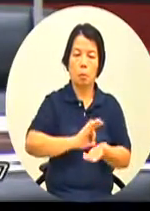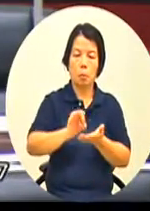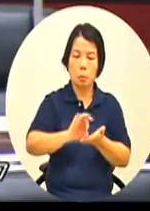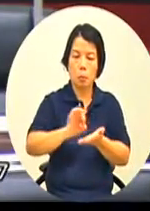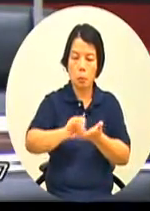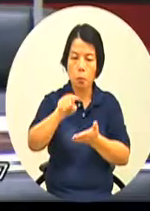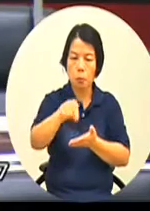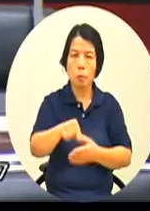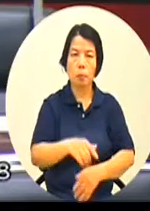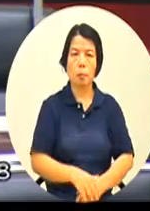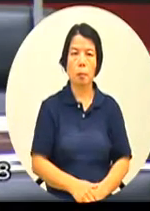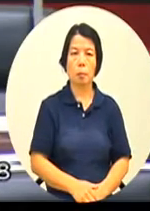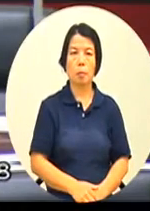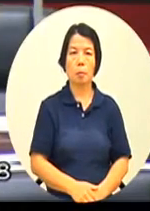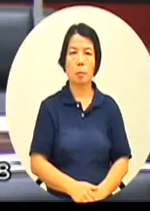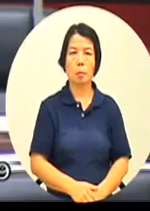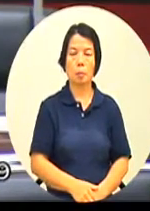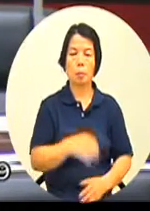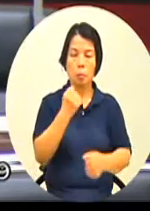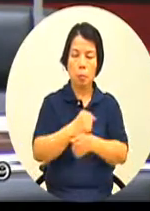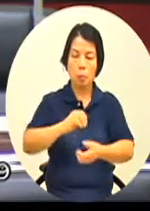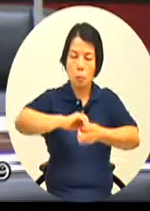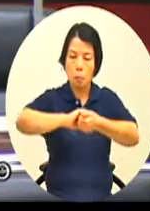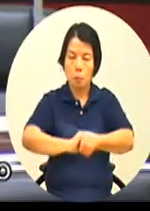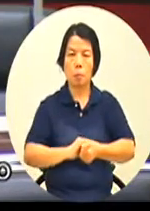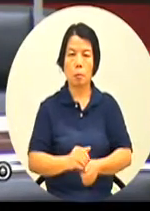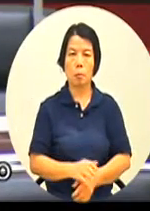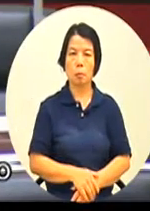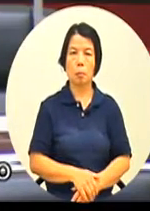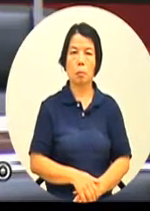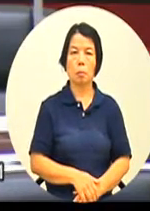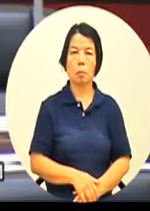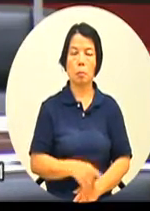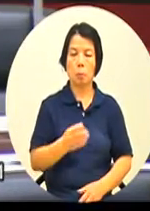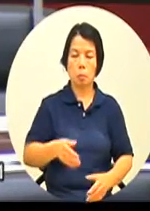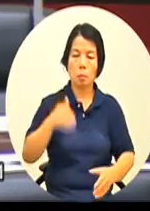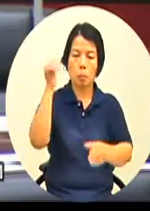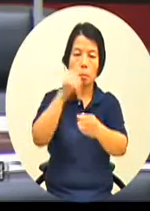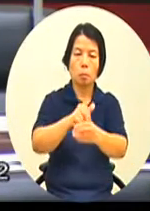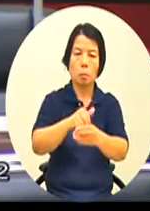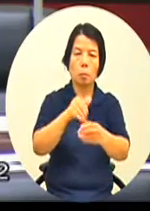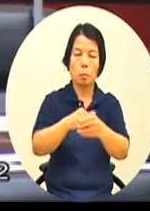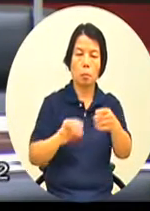那做出来的决策了，结果投票率呢，